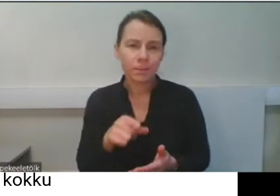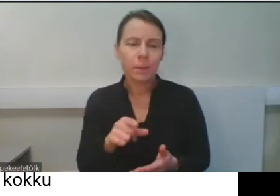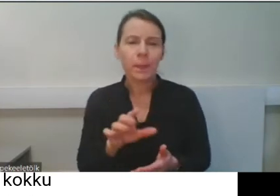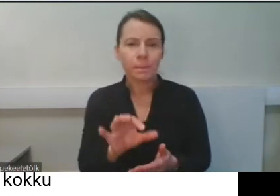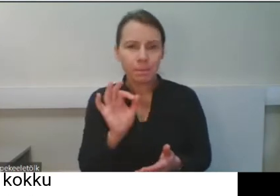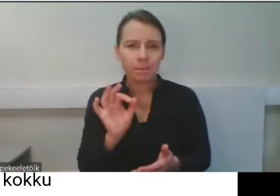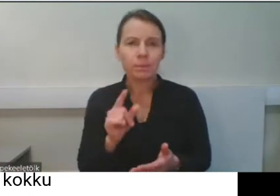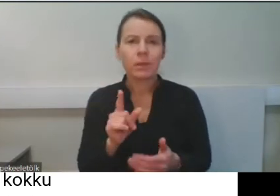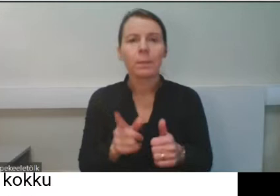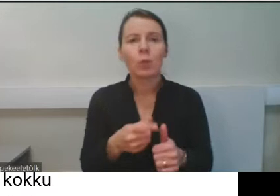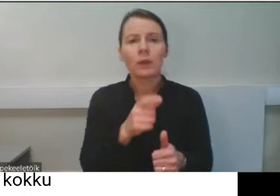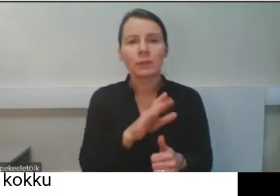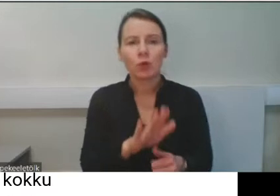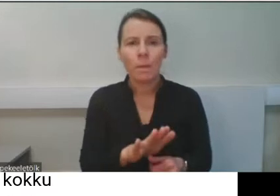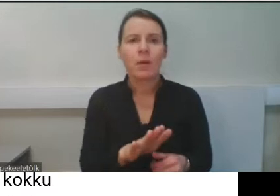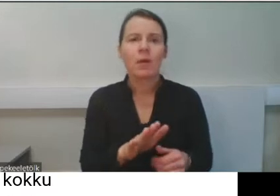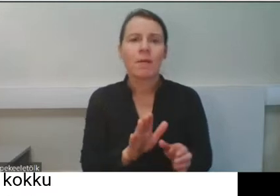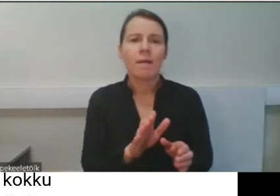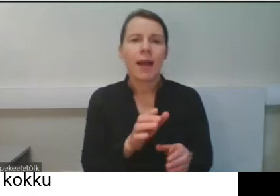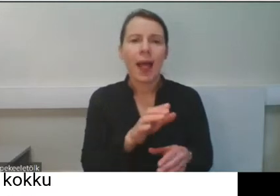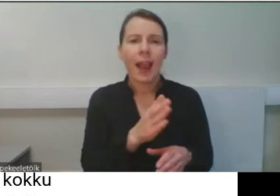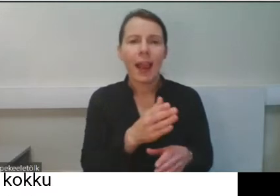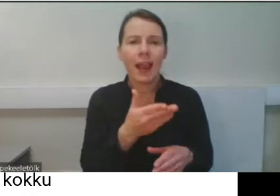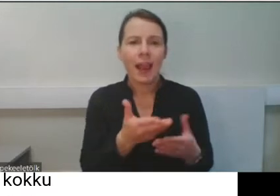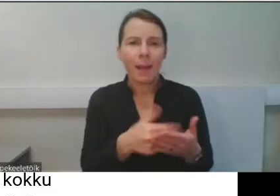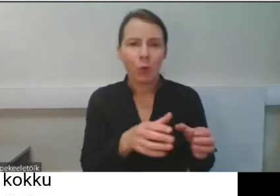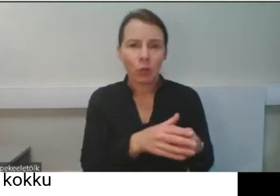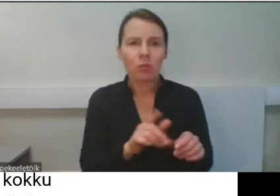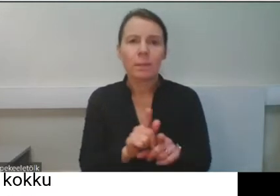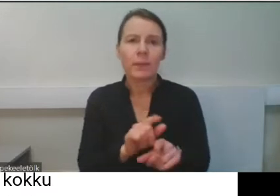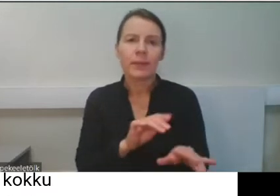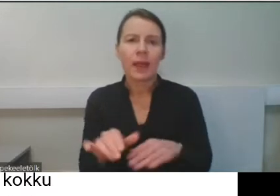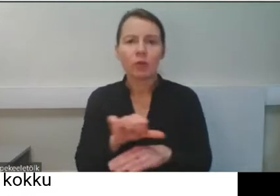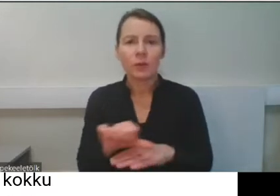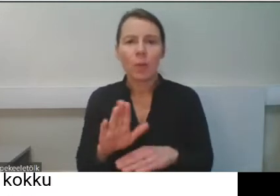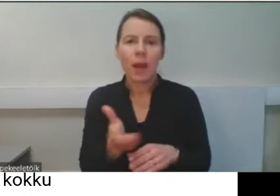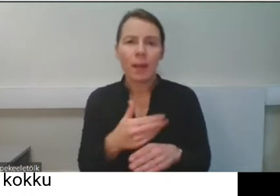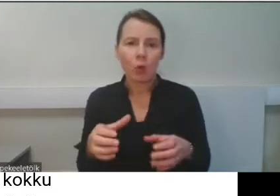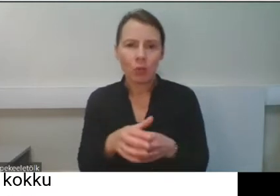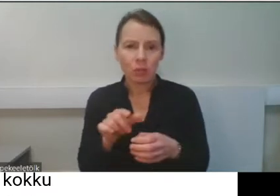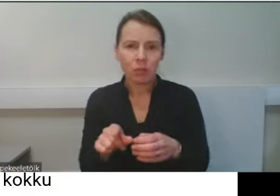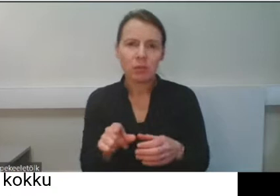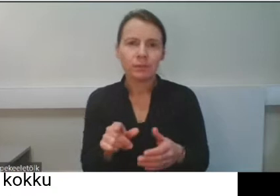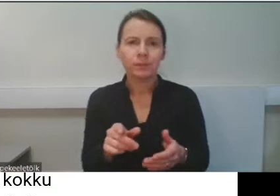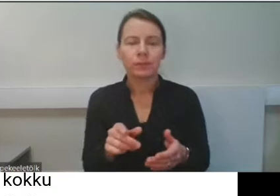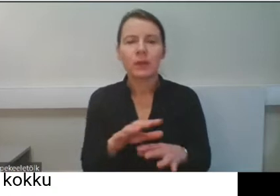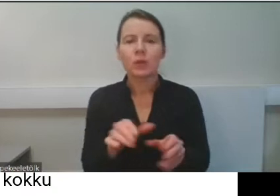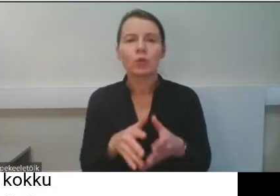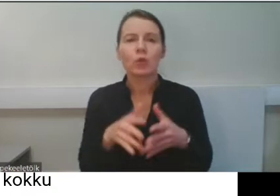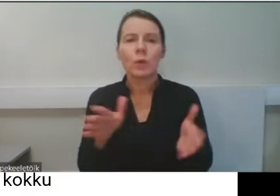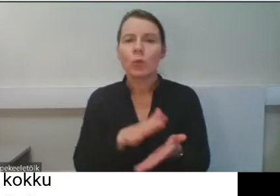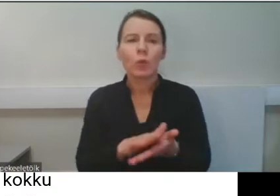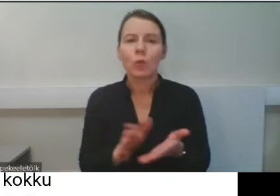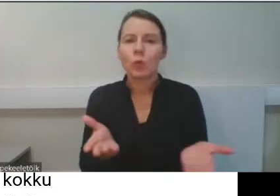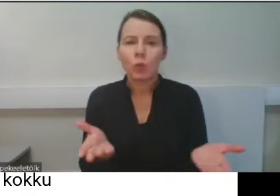näitajad ongi, milliseid kulutusi siis tehakse, kui palju nii eurodes, kui ka siis saab